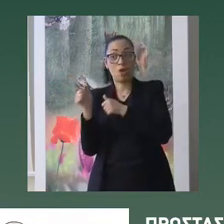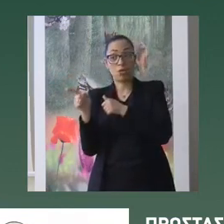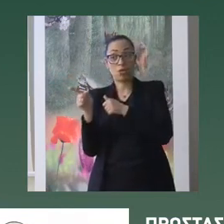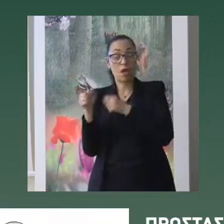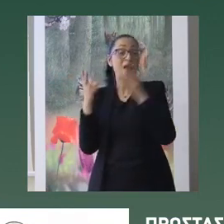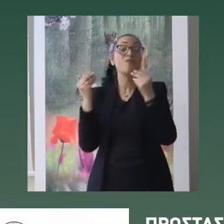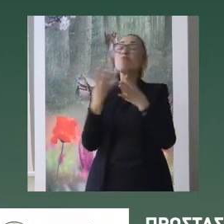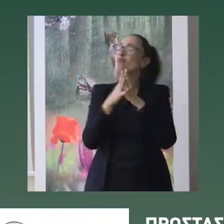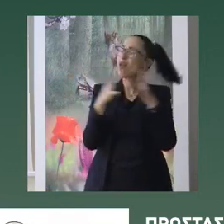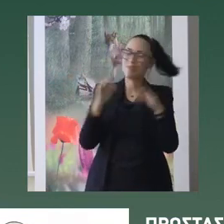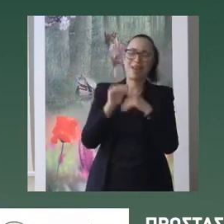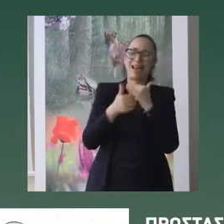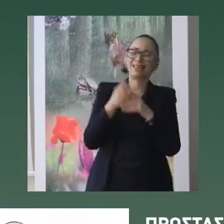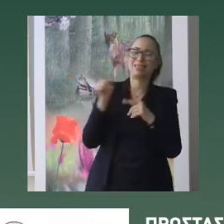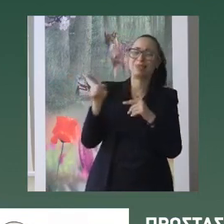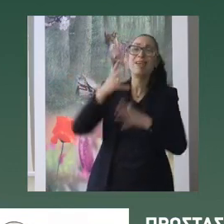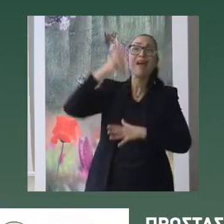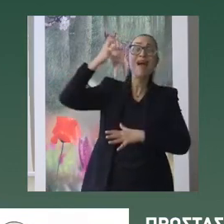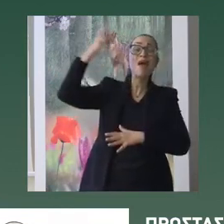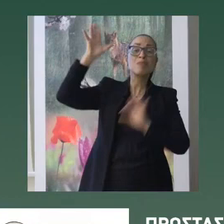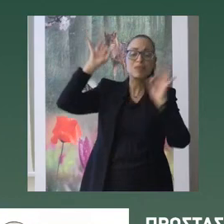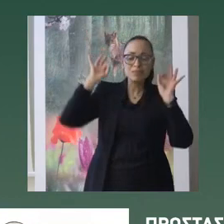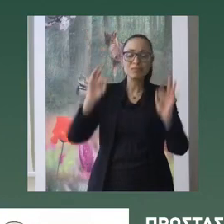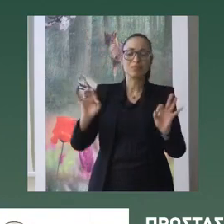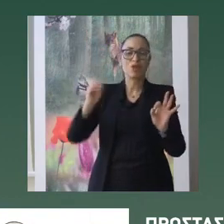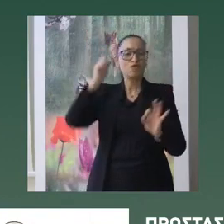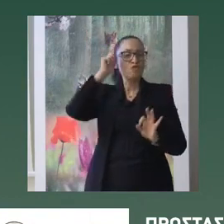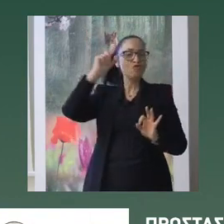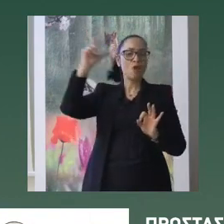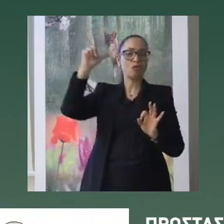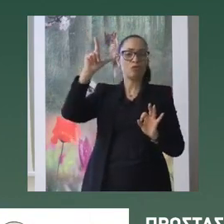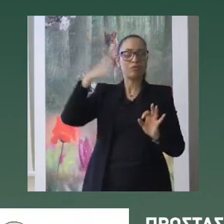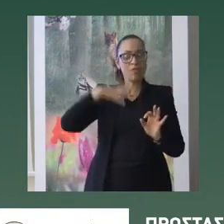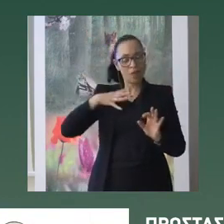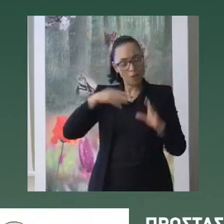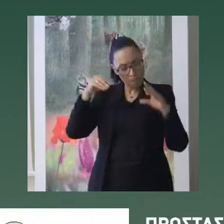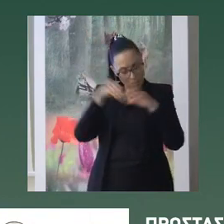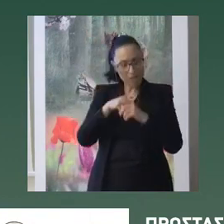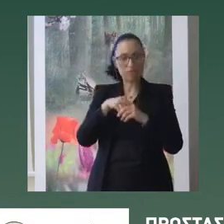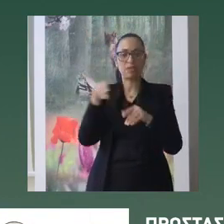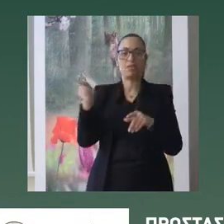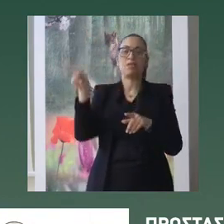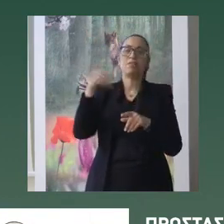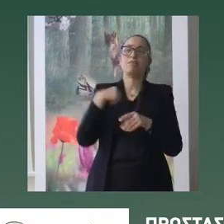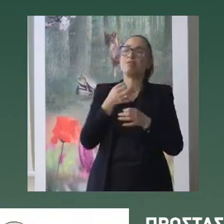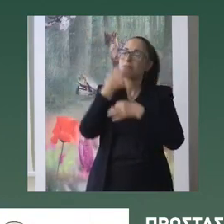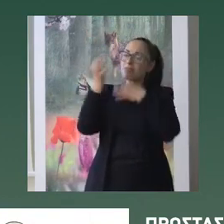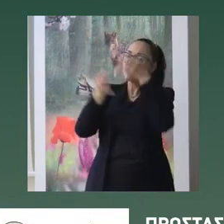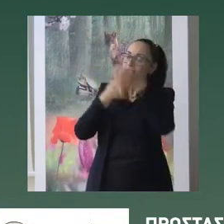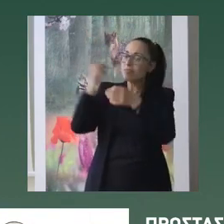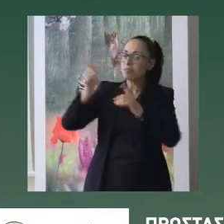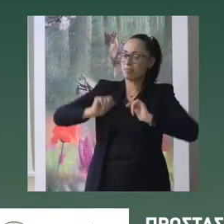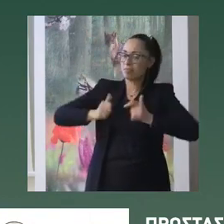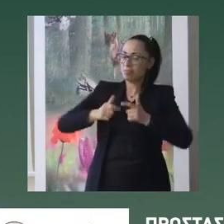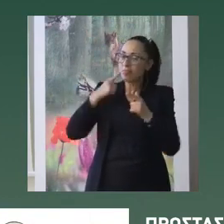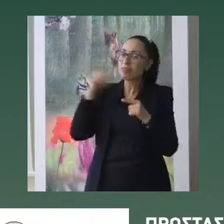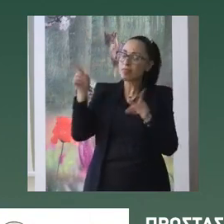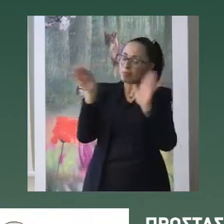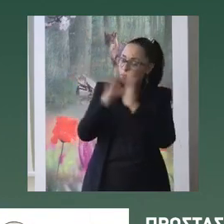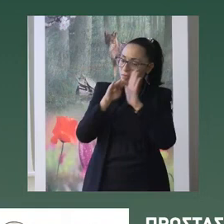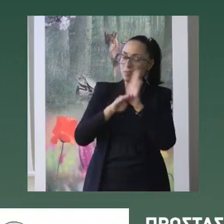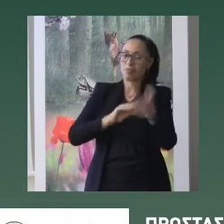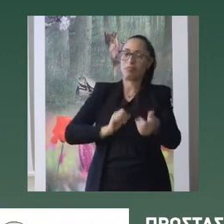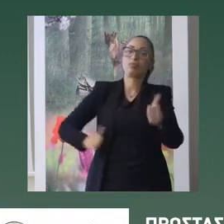λοιπόν έχει πολύ μεγάλη σημασία η επιστημονική γνώση να μπαίνει μέσα στην παραγωγή πολιτικής, γιατί έτσι η πολιτική είναι καλύτερη.